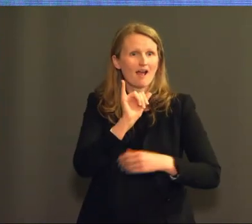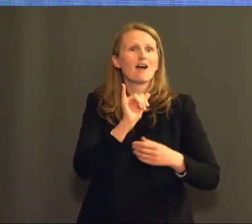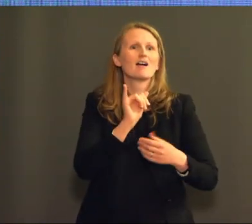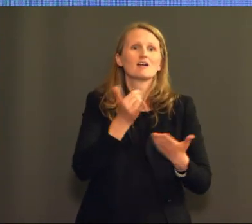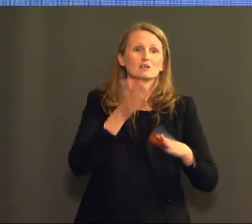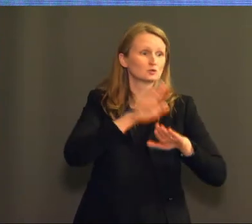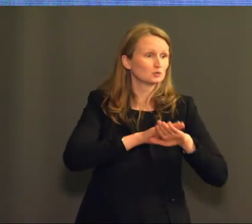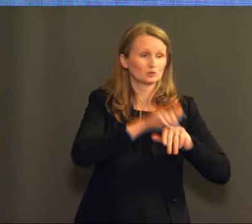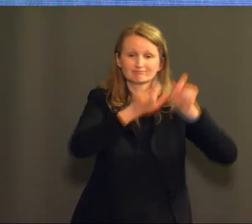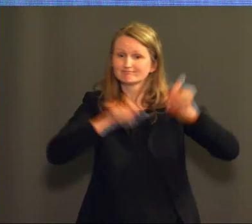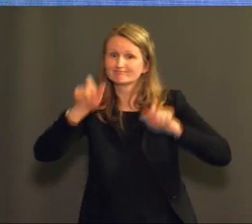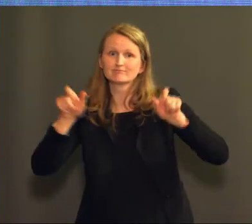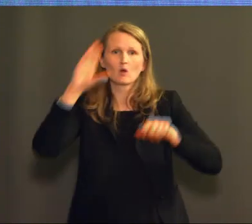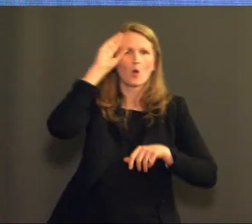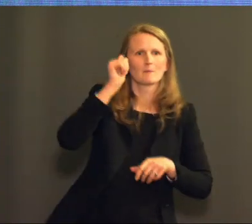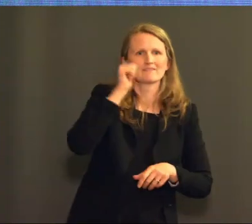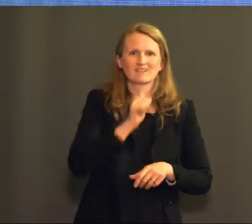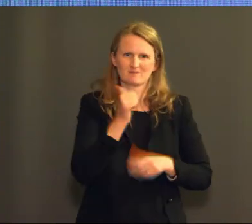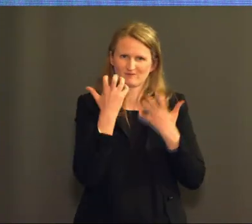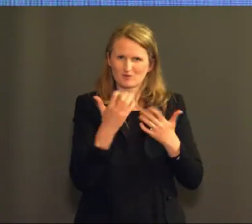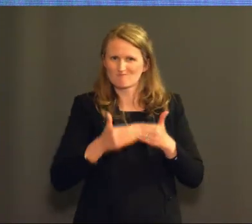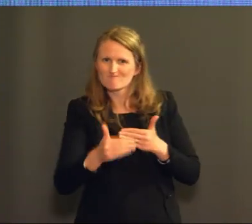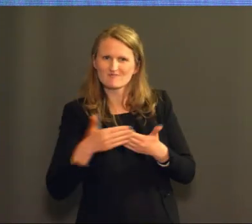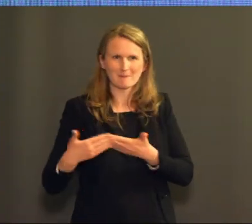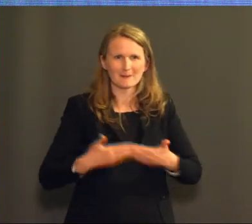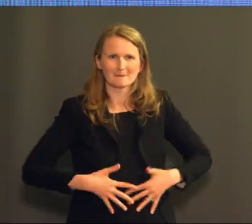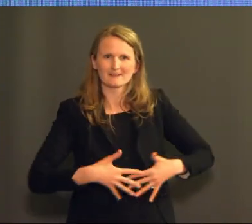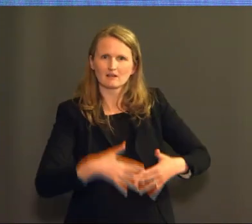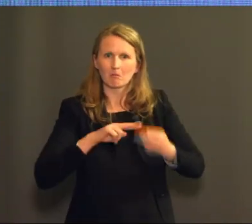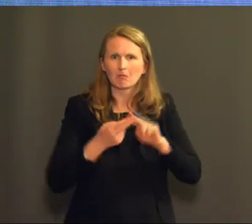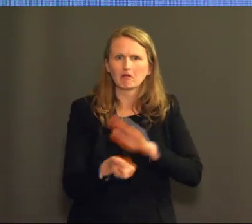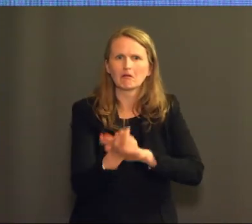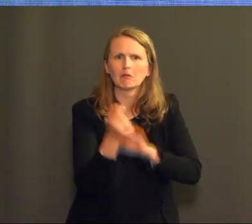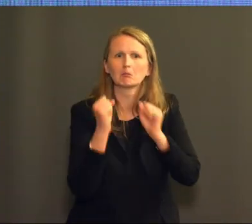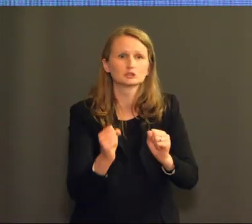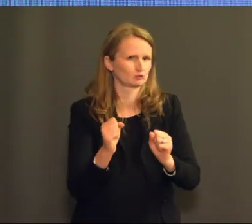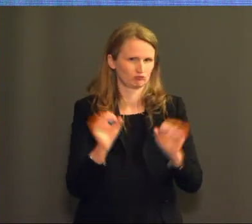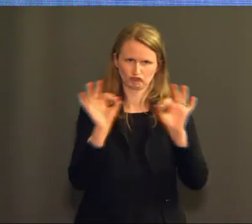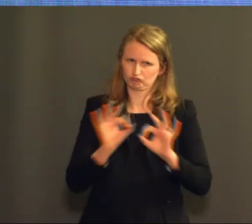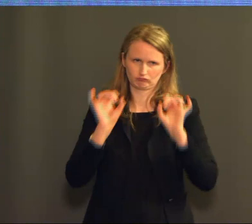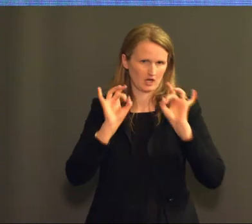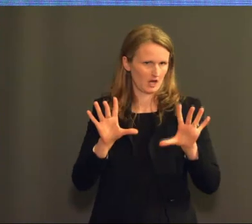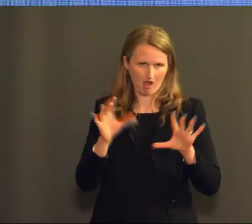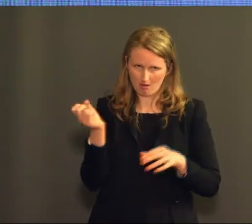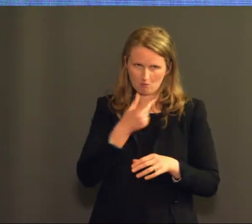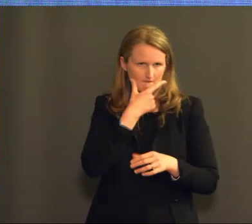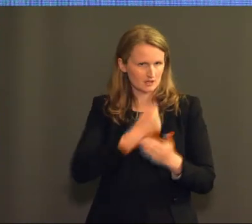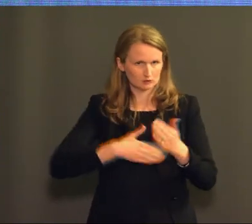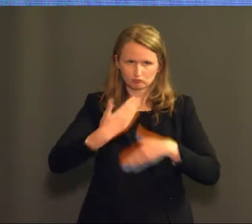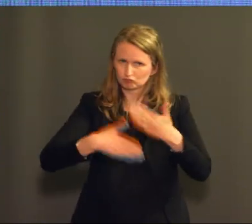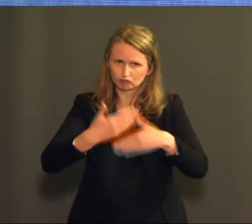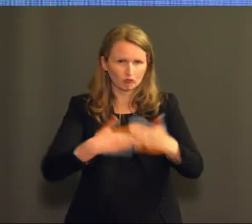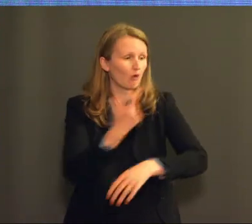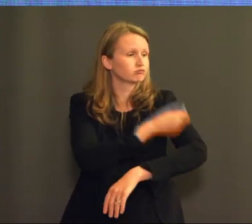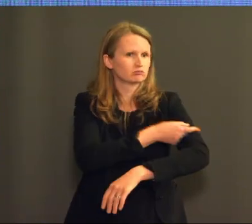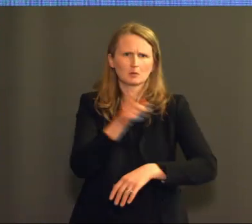hommes. Il n'y a donc aucune raison de nourrir d'inquiétude à ce sujet. Aux